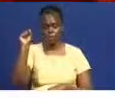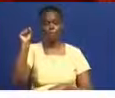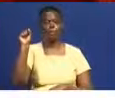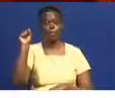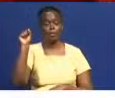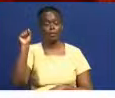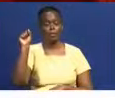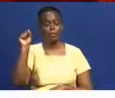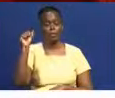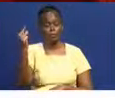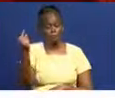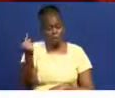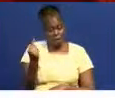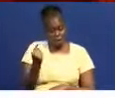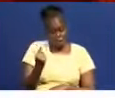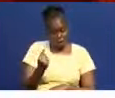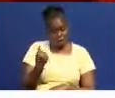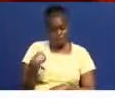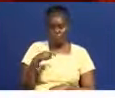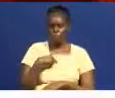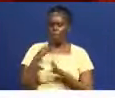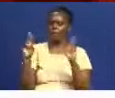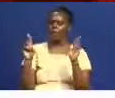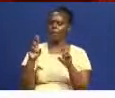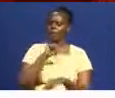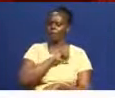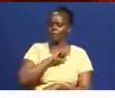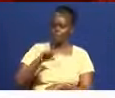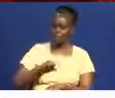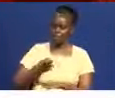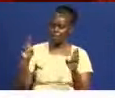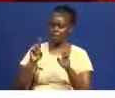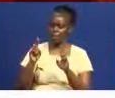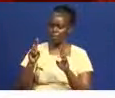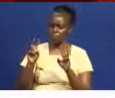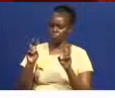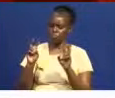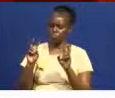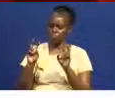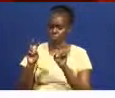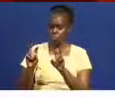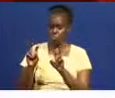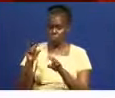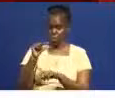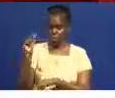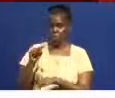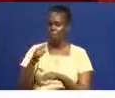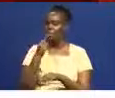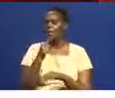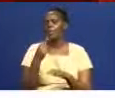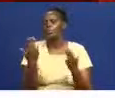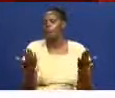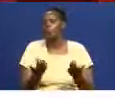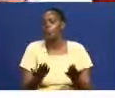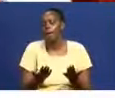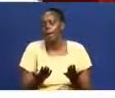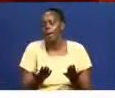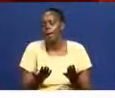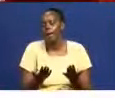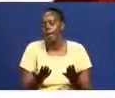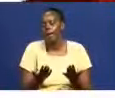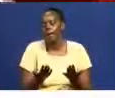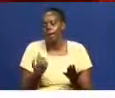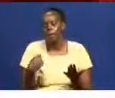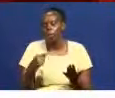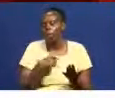wakiwa wanataka kutuona, sisi kama bunge la Senate tuko tayari. Wao waseme ni wapi na mahali gani,